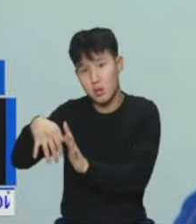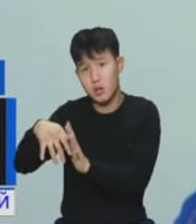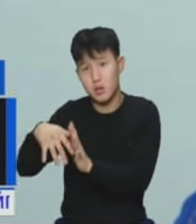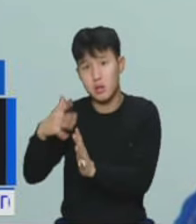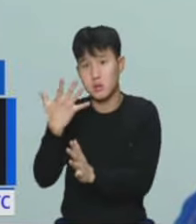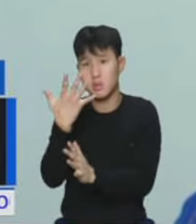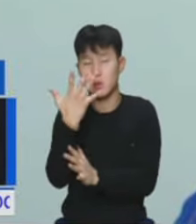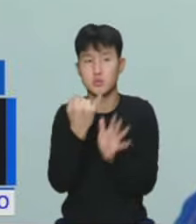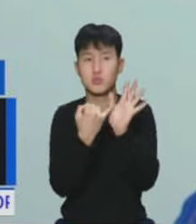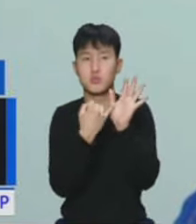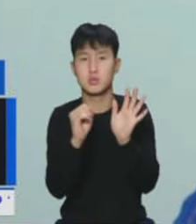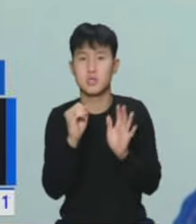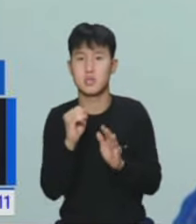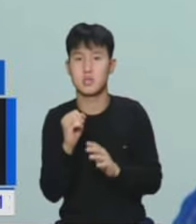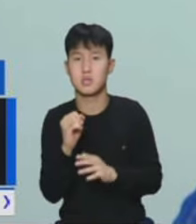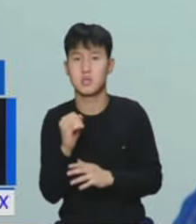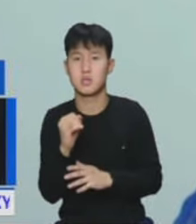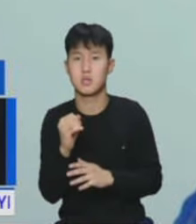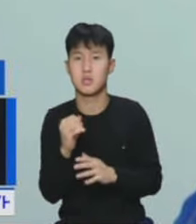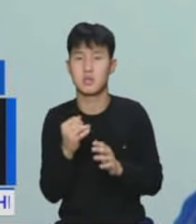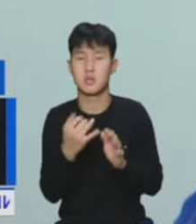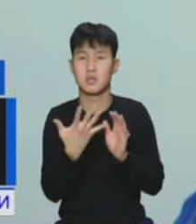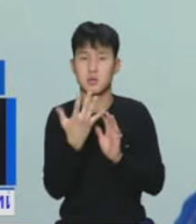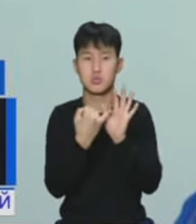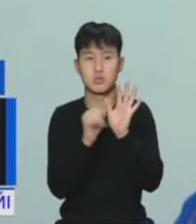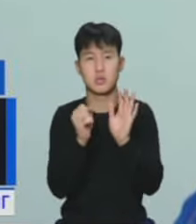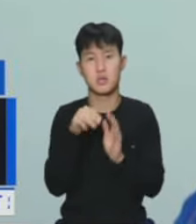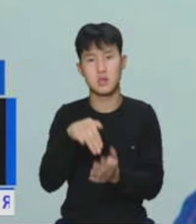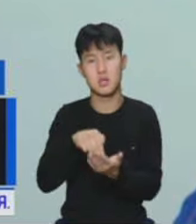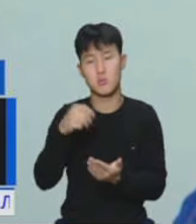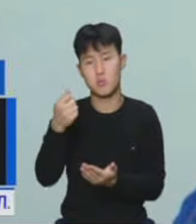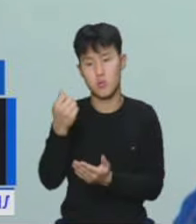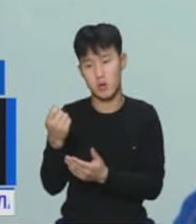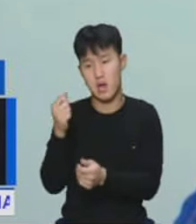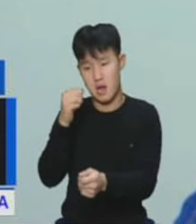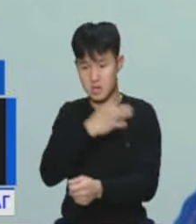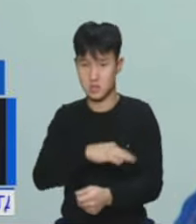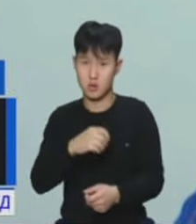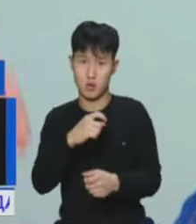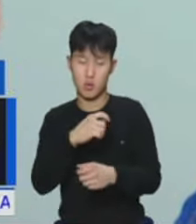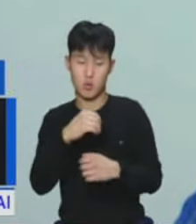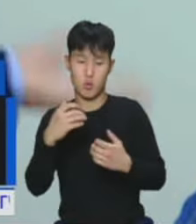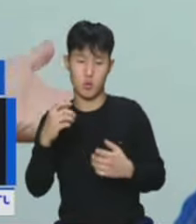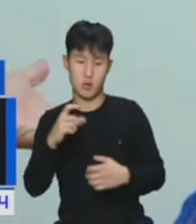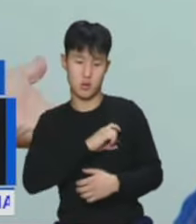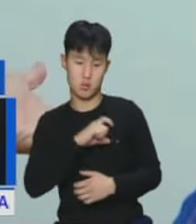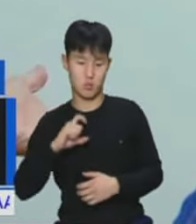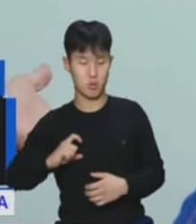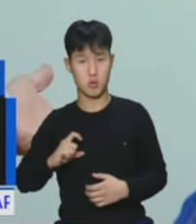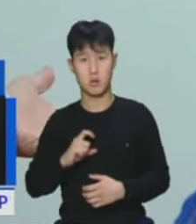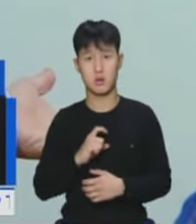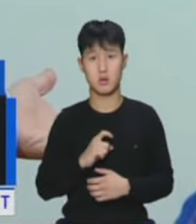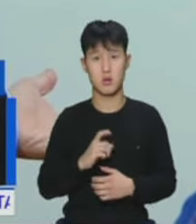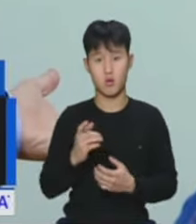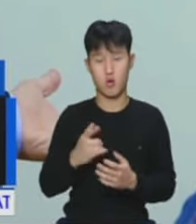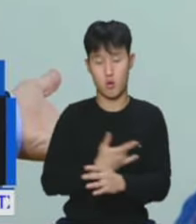560 гэсэн байха. 560 тэрбум төгрөгийн ногдл ашигыг хөвцөө эзэмшигч болон тэр өмнө ард түмэнд тараасан